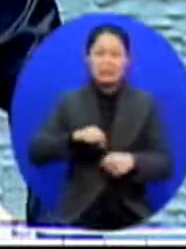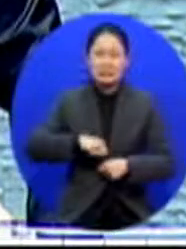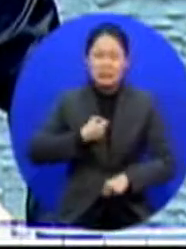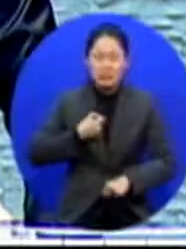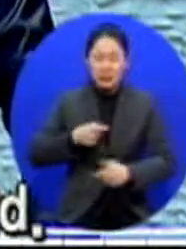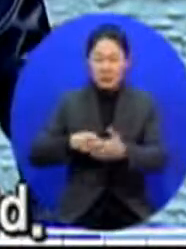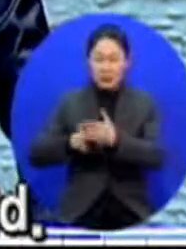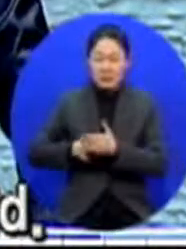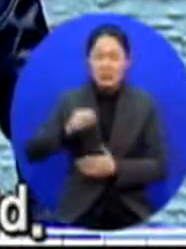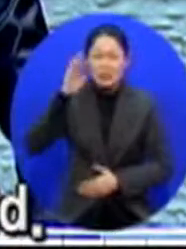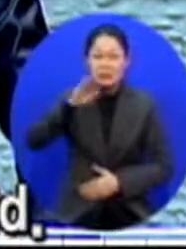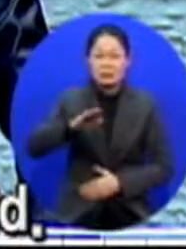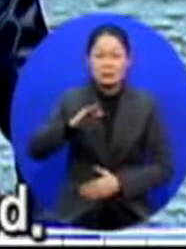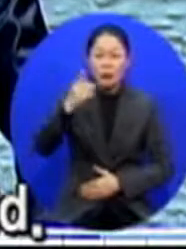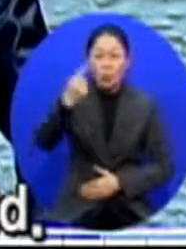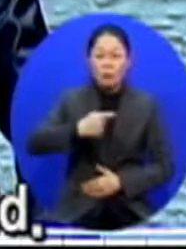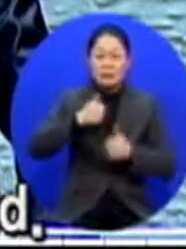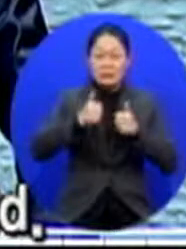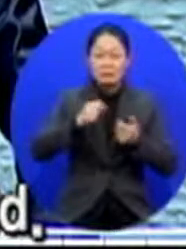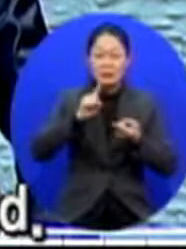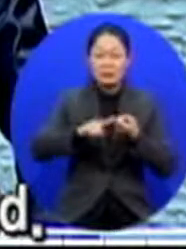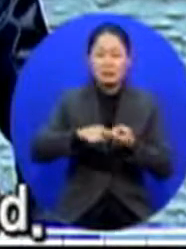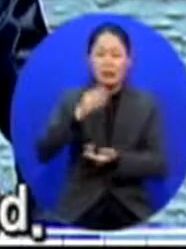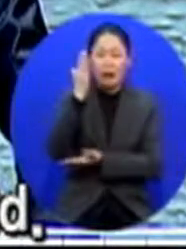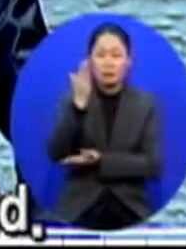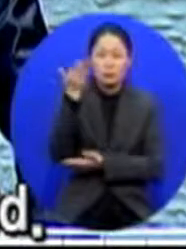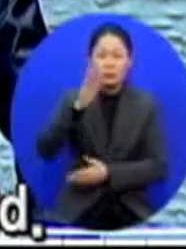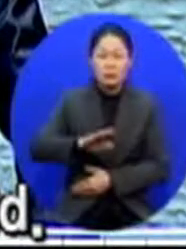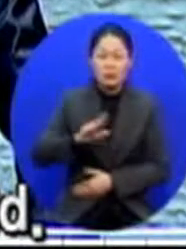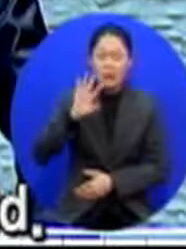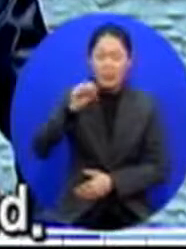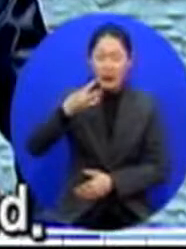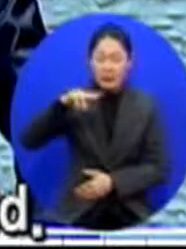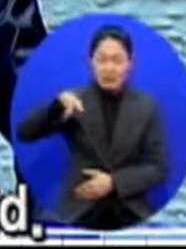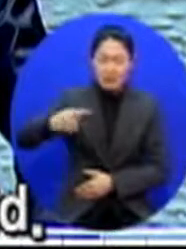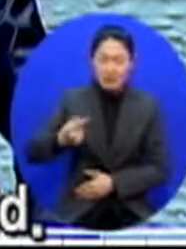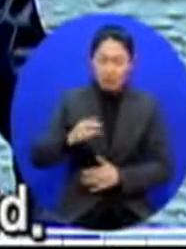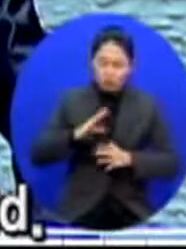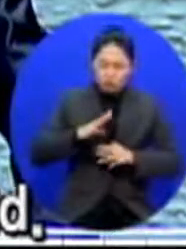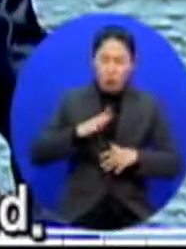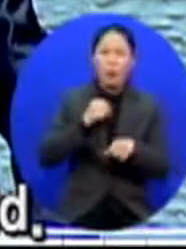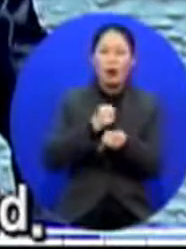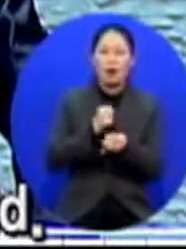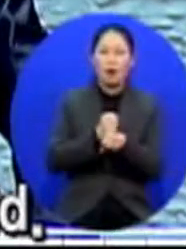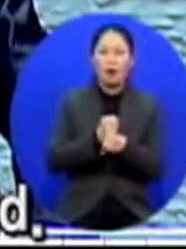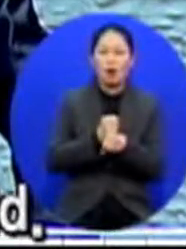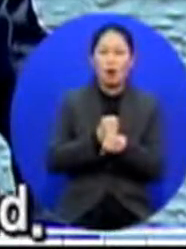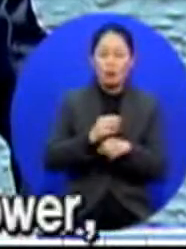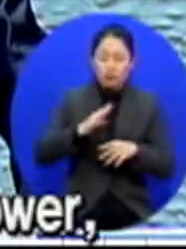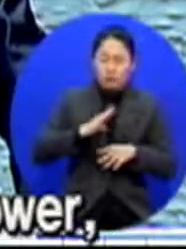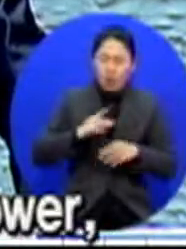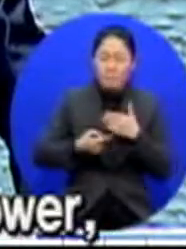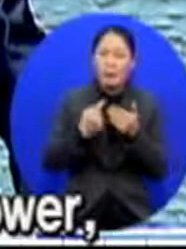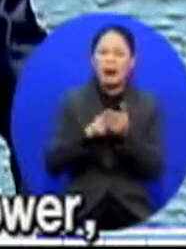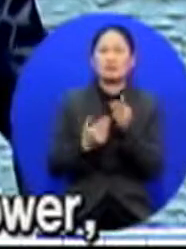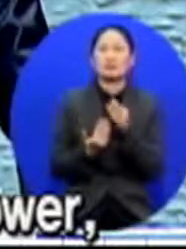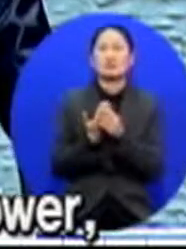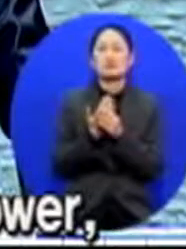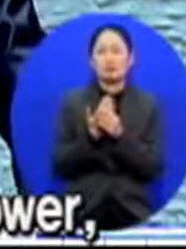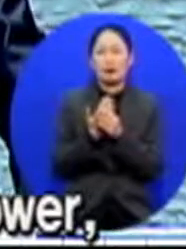원 의 심판을 강 논 아니 벨 x 가 두려워하여 그랬습니다 두려운 마음이 들었어요